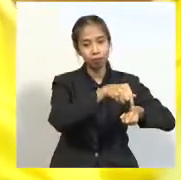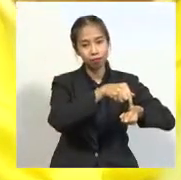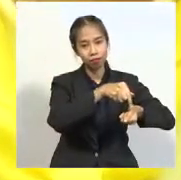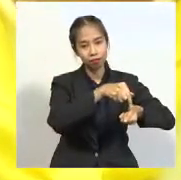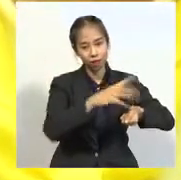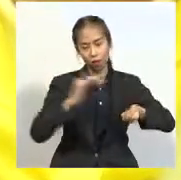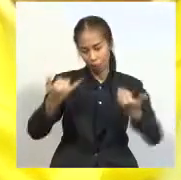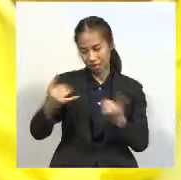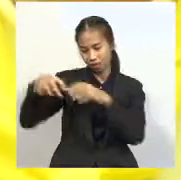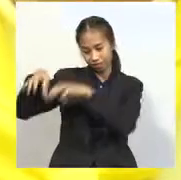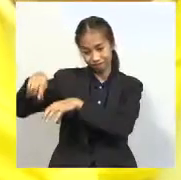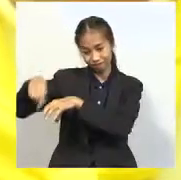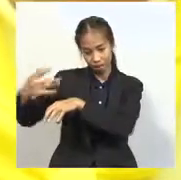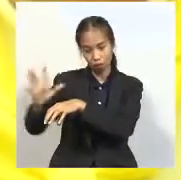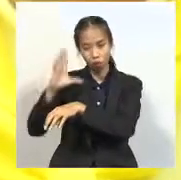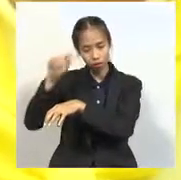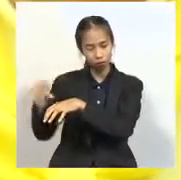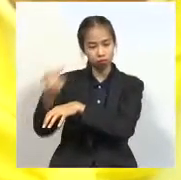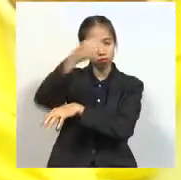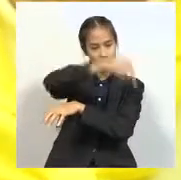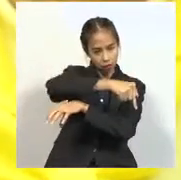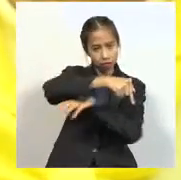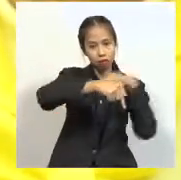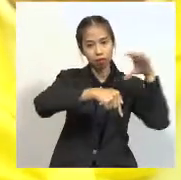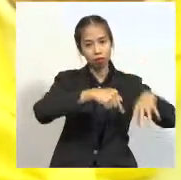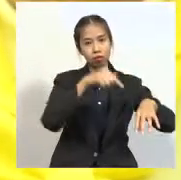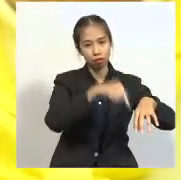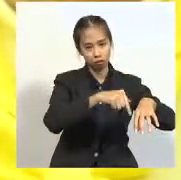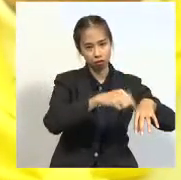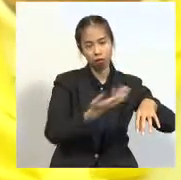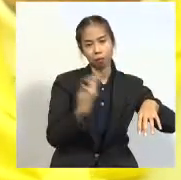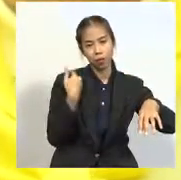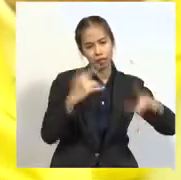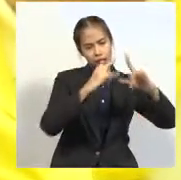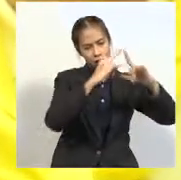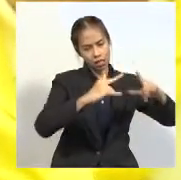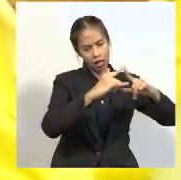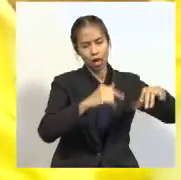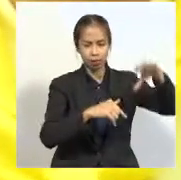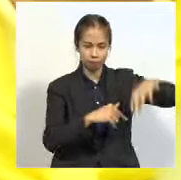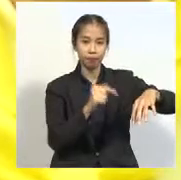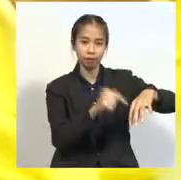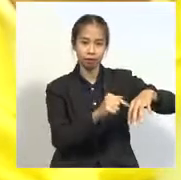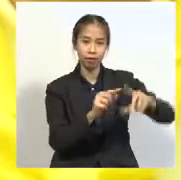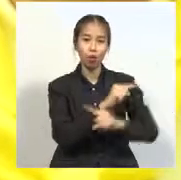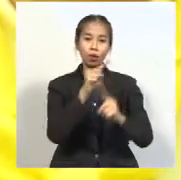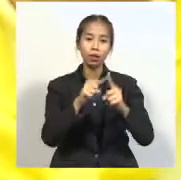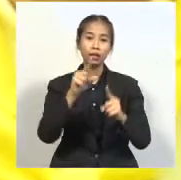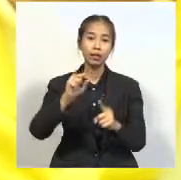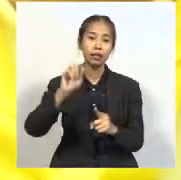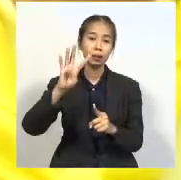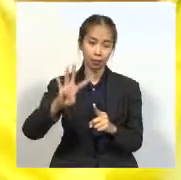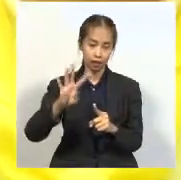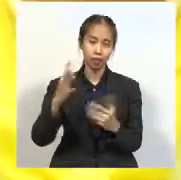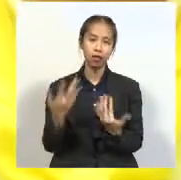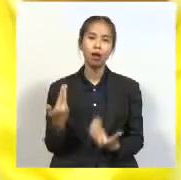ระสุเมรป้อมพระสุเมรที่ตรงนั้นที่มีอาคารทรงไทยซึ่งวันที่24ตุลานะสมเด็